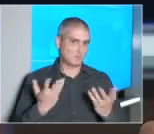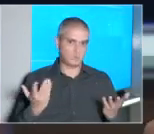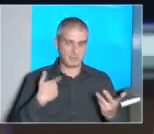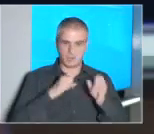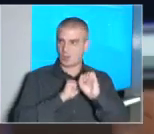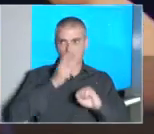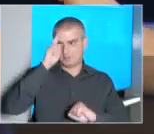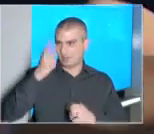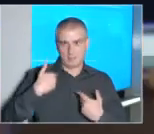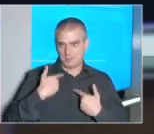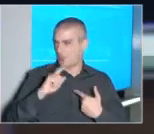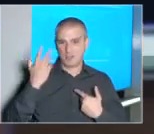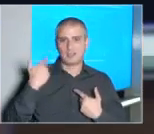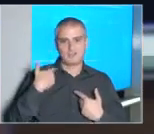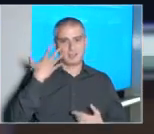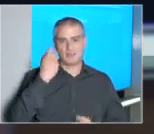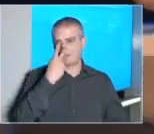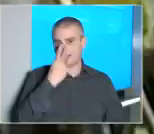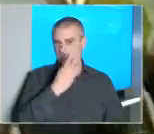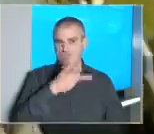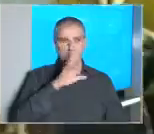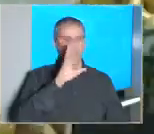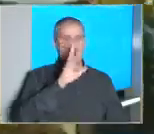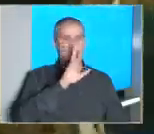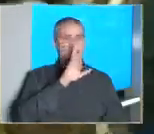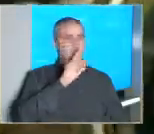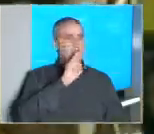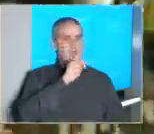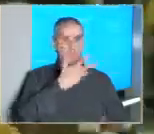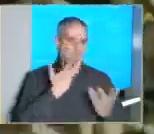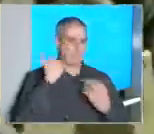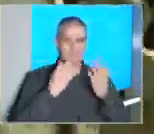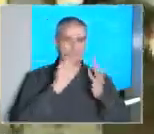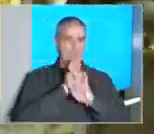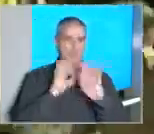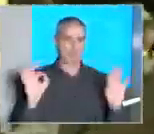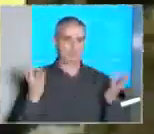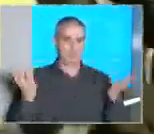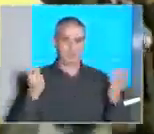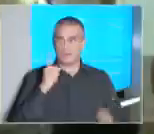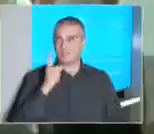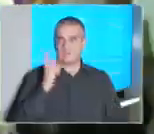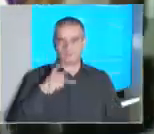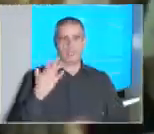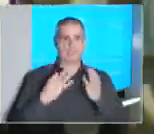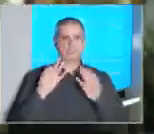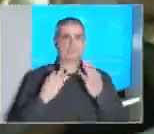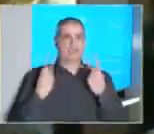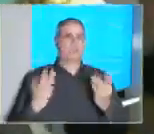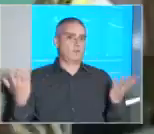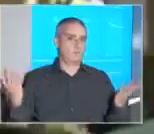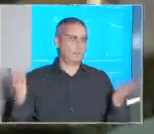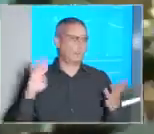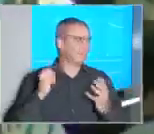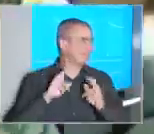אוהד ביתר, אף פעם לא הייתי, למרות שאהבתי לראות את דני נוימן משחק, אי אפשר לא לאהוב, היה שחקן מעולה. אבל צריכים לשחק שחקנים טובים. עכשיו,